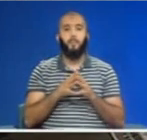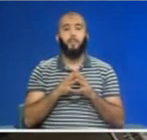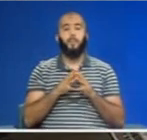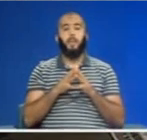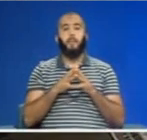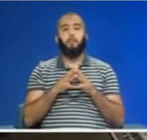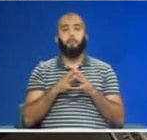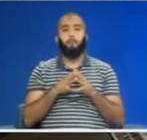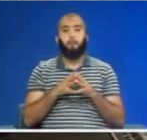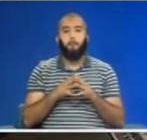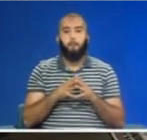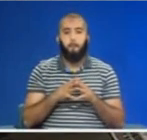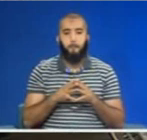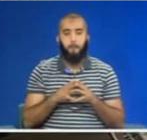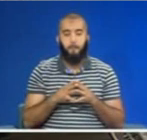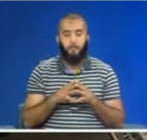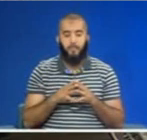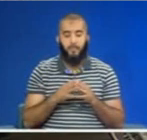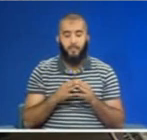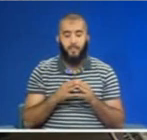ما نقدر نروح وحدي.